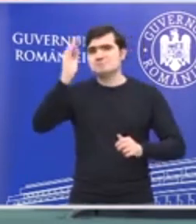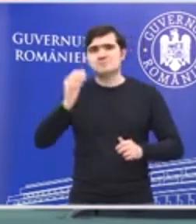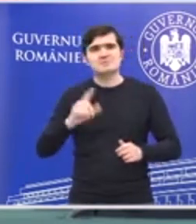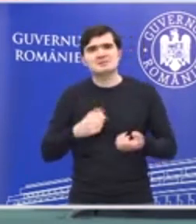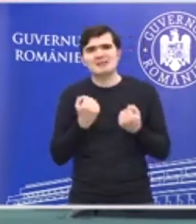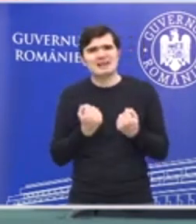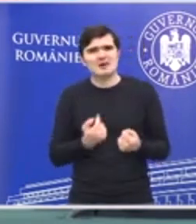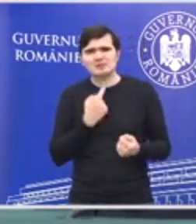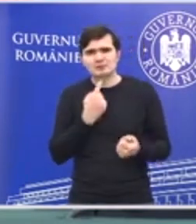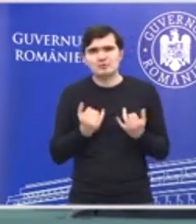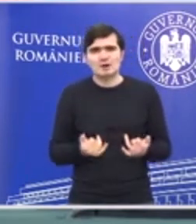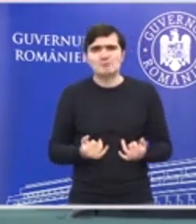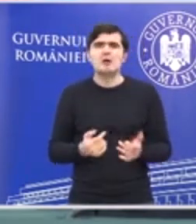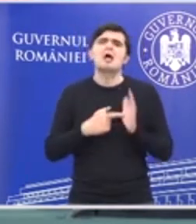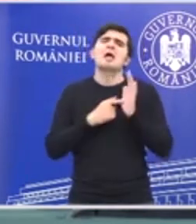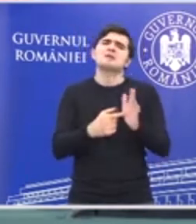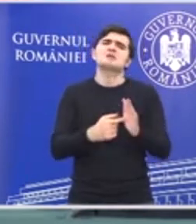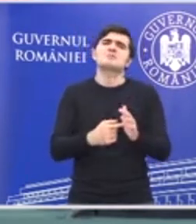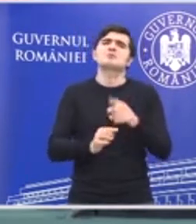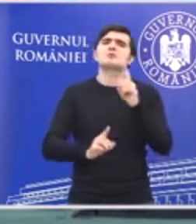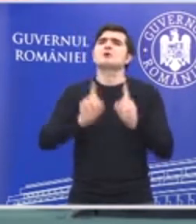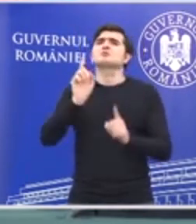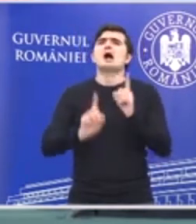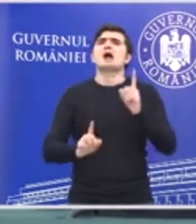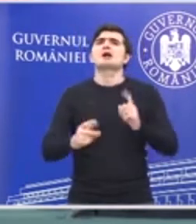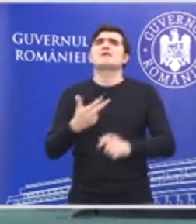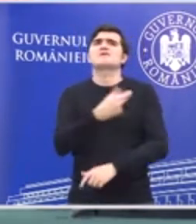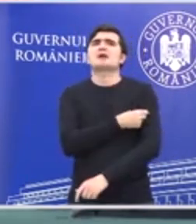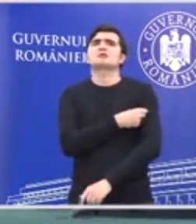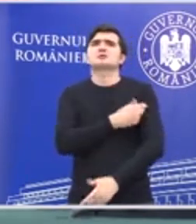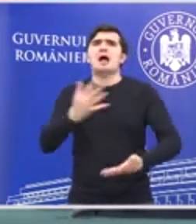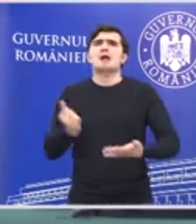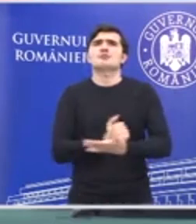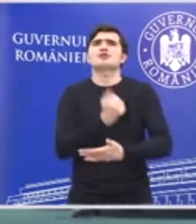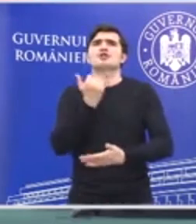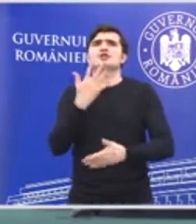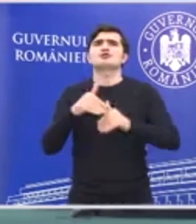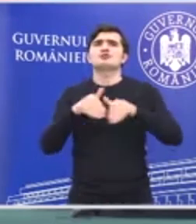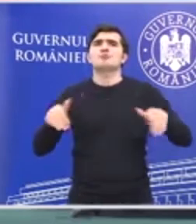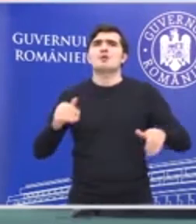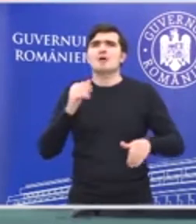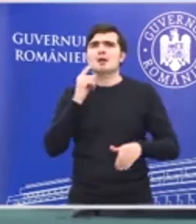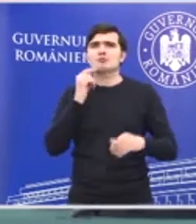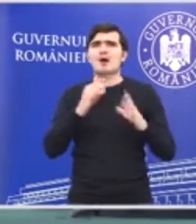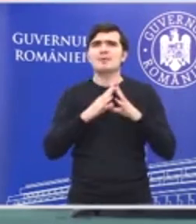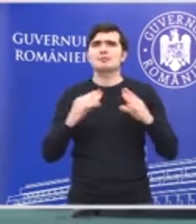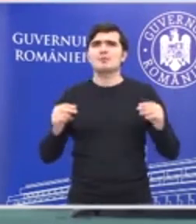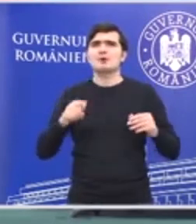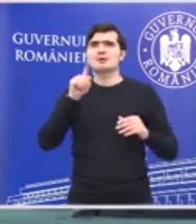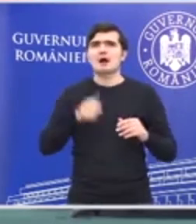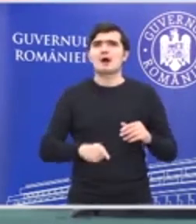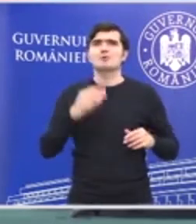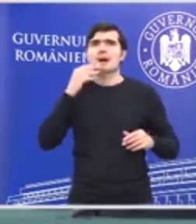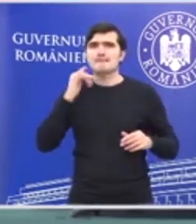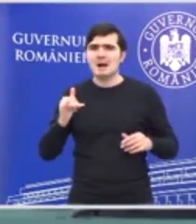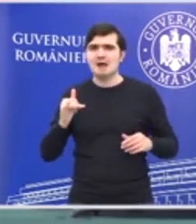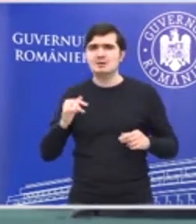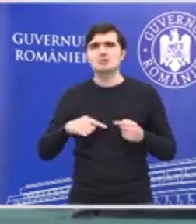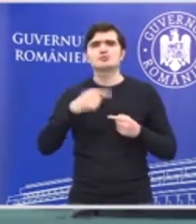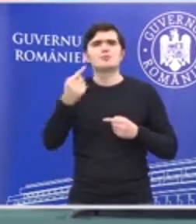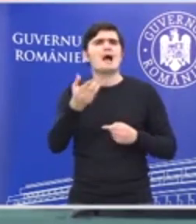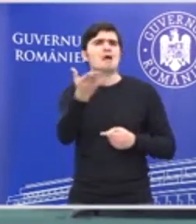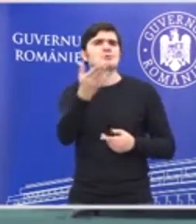vă dau să acum... Să presupunem că ar urma să fie vaccinați cei 5 milioane de români în luna mai. Ce